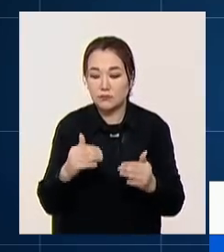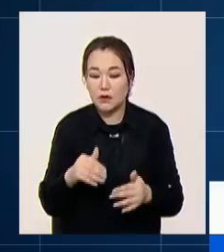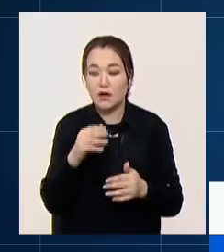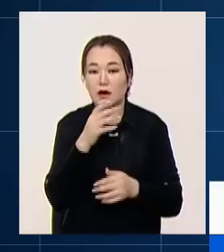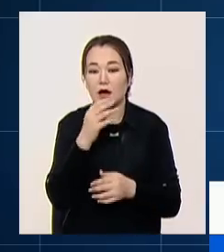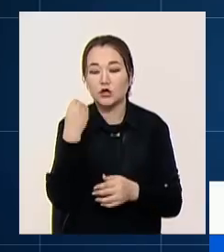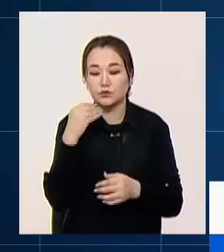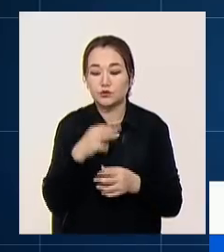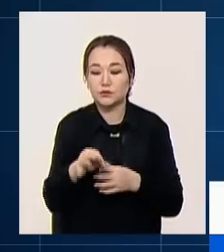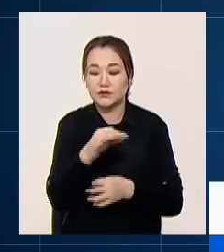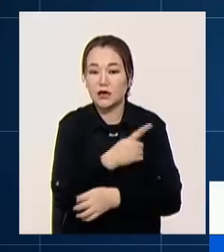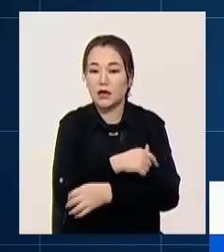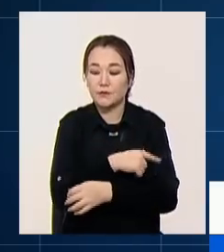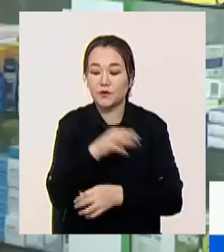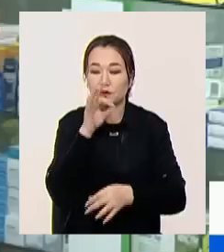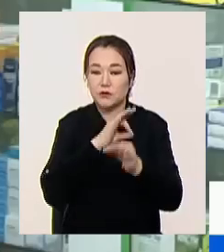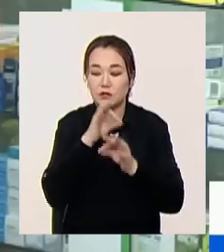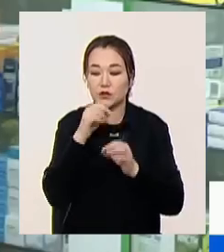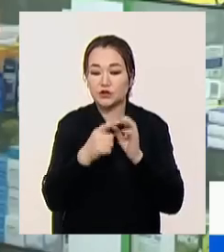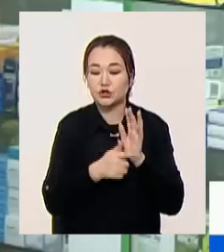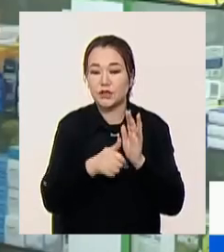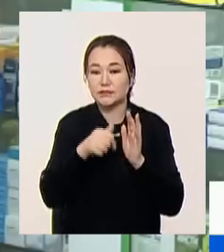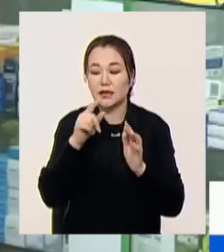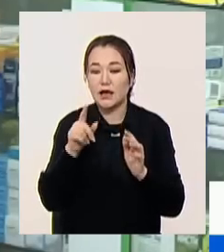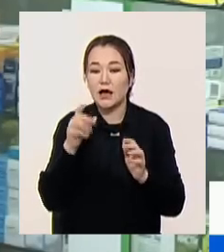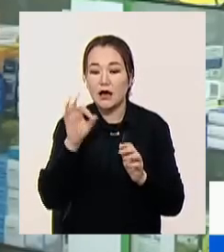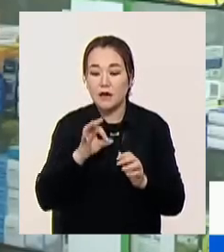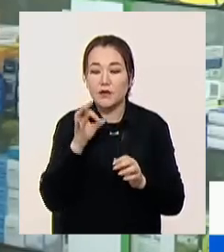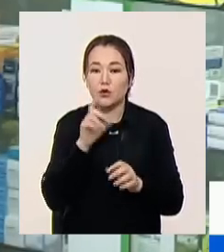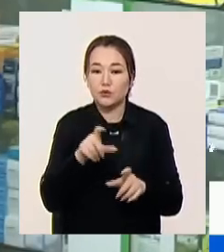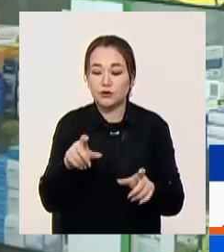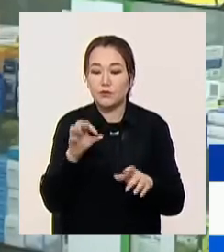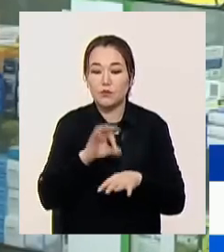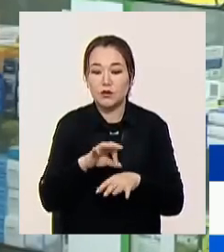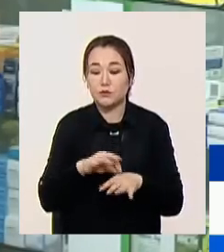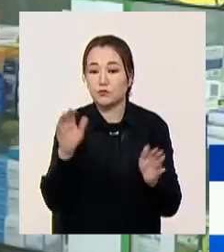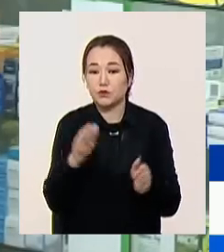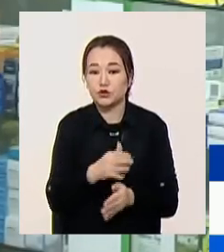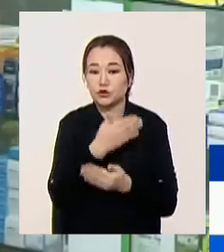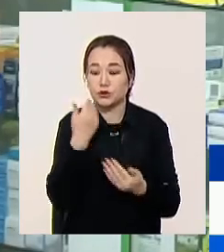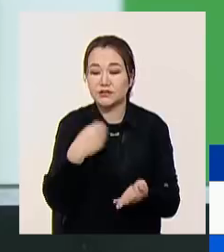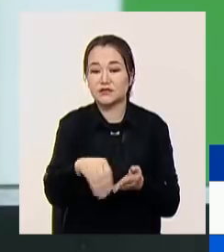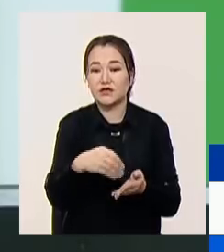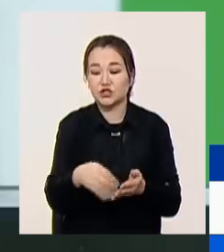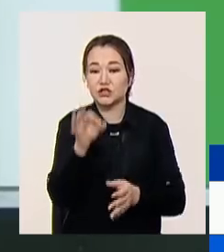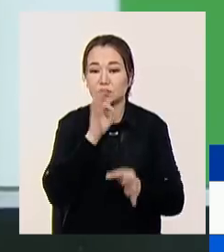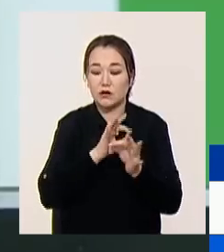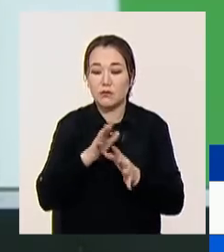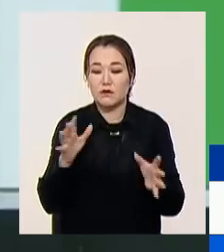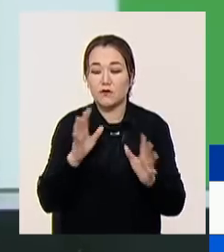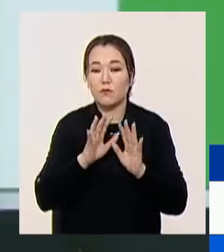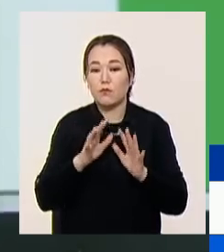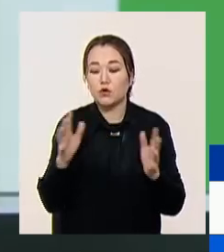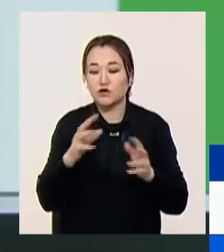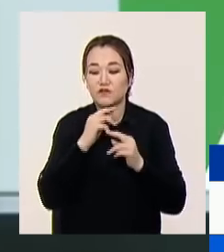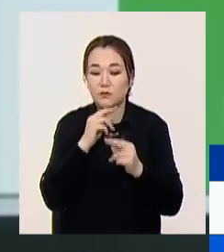аптеках выросли на 16,7%. Провизоры в аптеках говорят, болеть люди меньше не стали, а значит и покупать лекарства. Правда, больше внимания